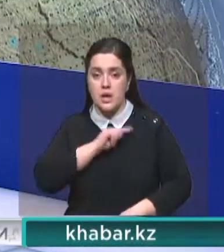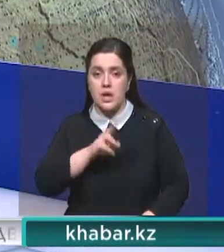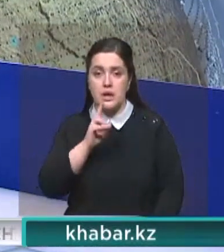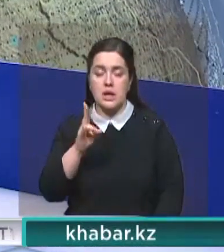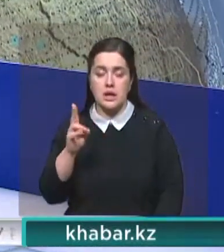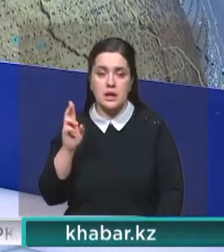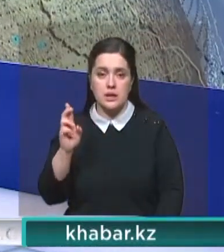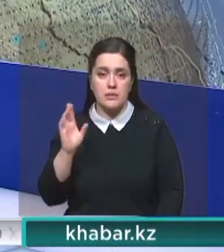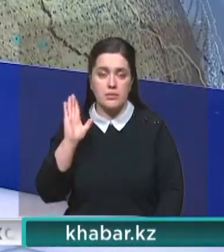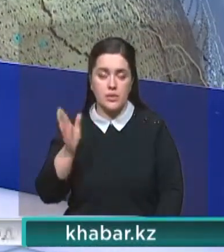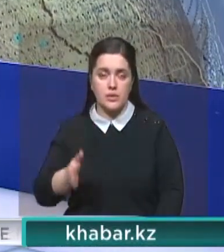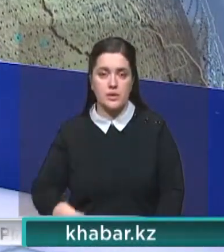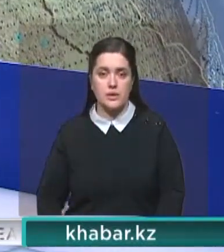совершенствованию работы органов кнб